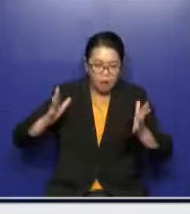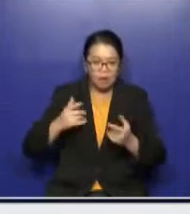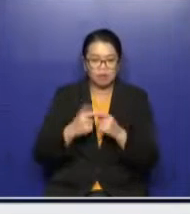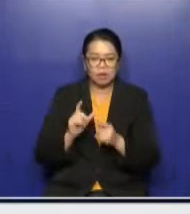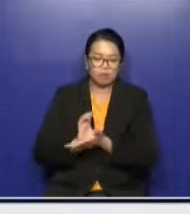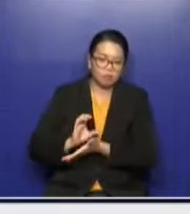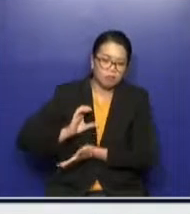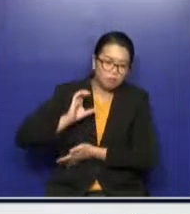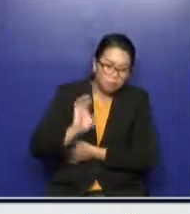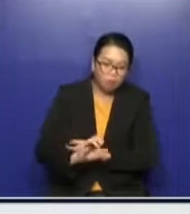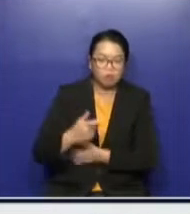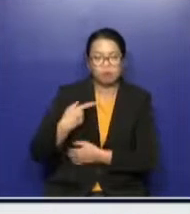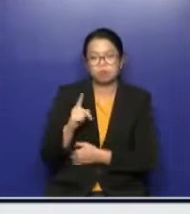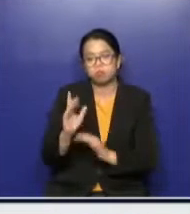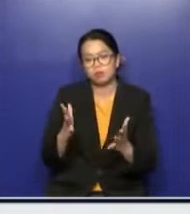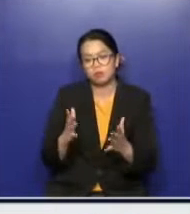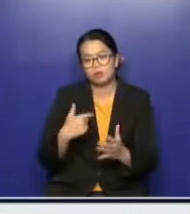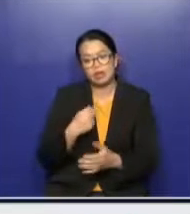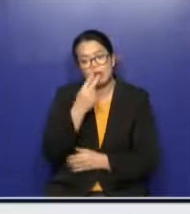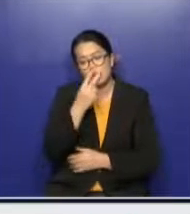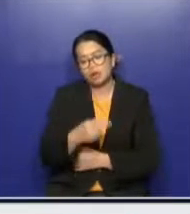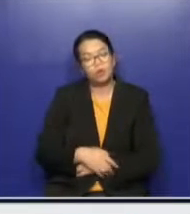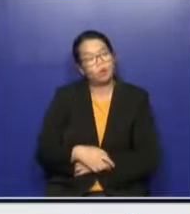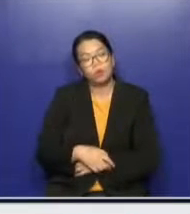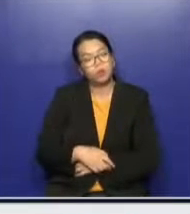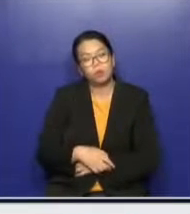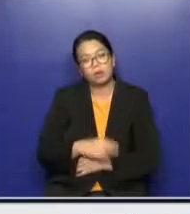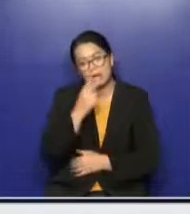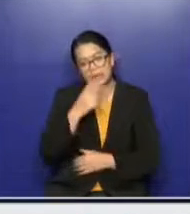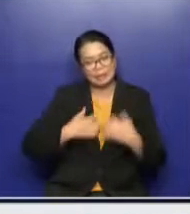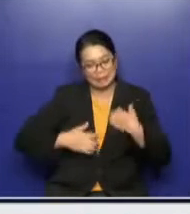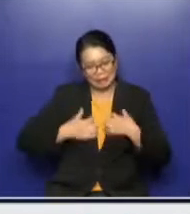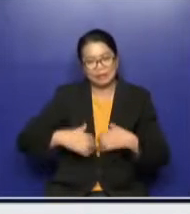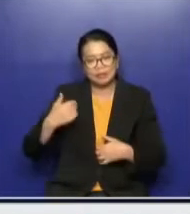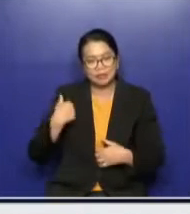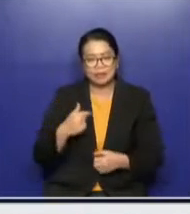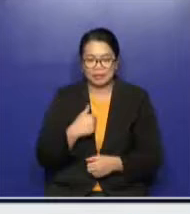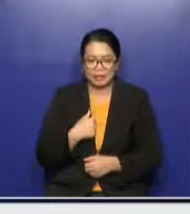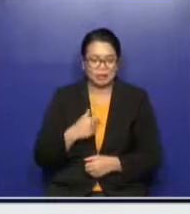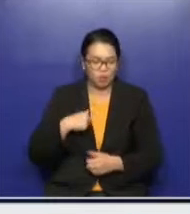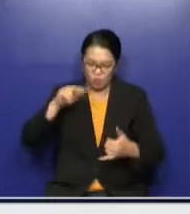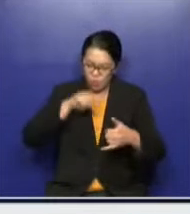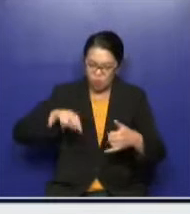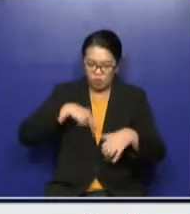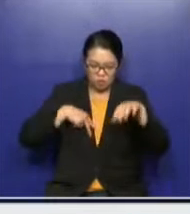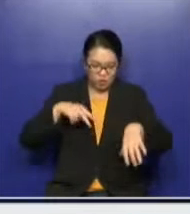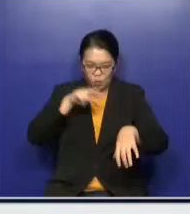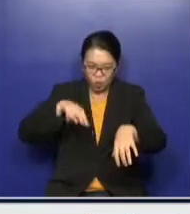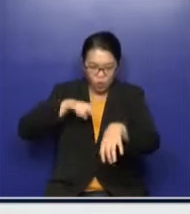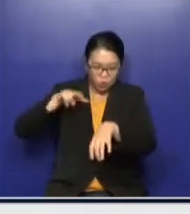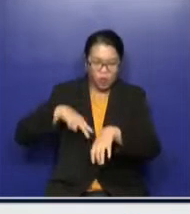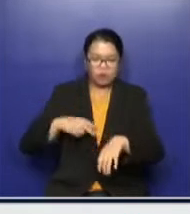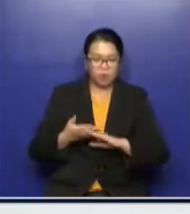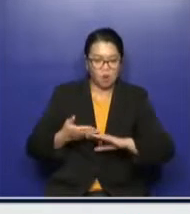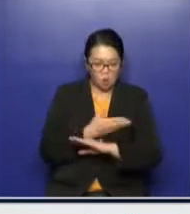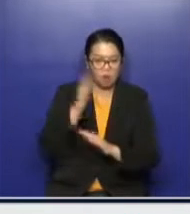ค่าน่ะดิฉันเห็นสภาแล้วดิฉันก็หงุดหงิดนะคะดิฉันเป็นแม่บ้านตรวจทุกวันเมื่อกี้ดิฉันก็ไปตรวจมาก่อนจะอภิปราย